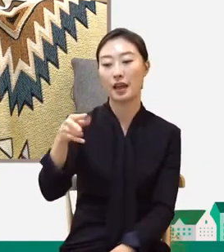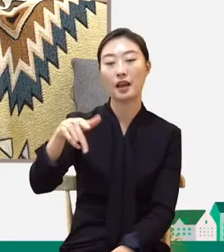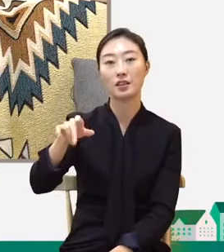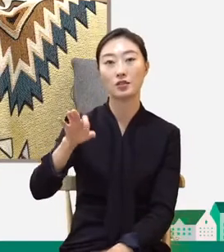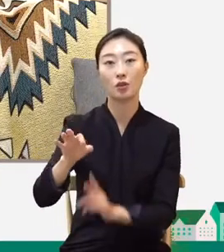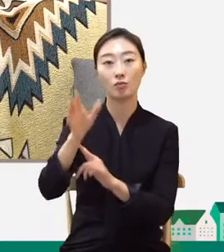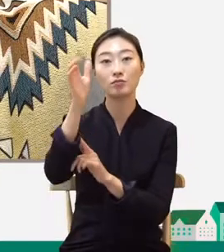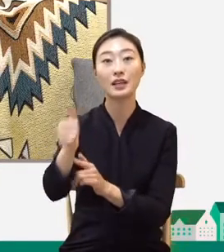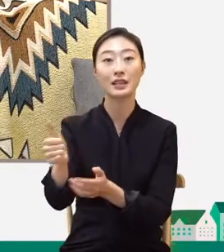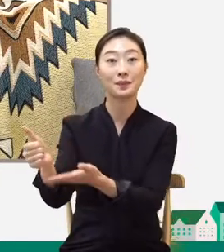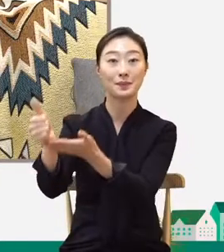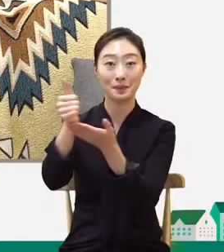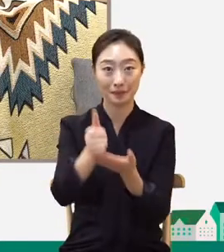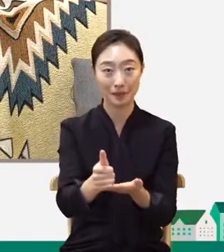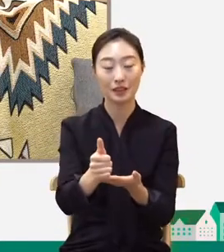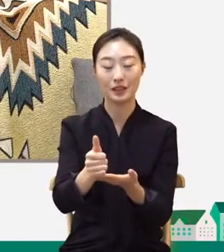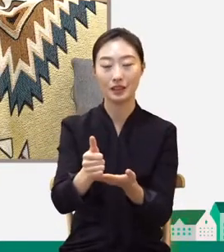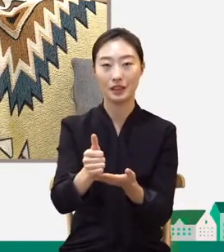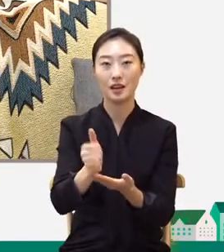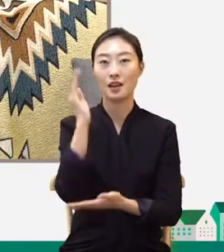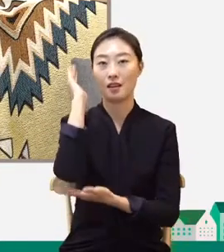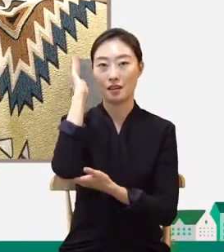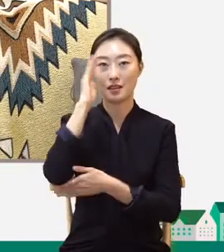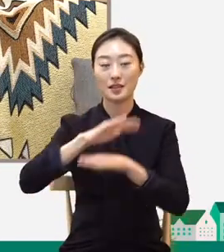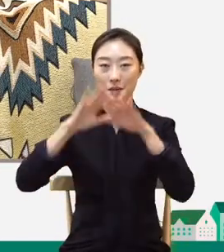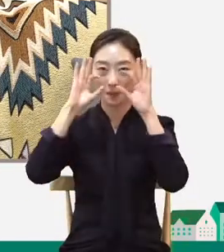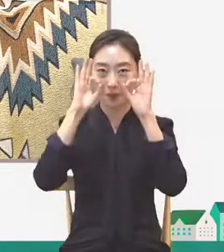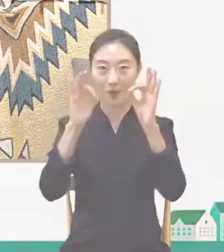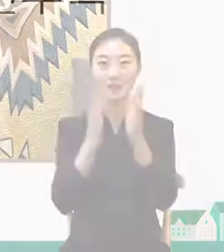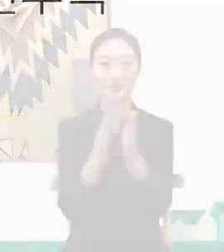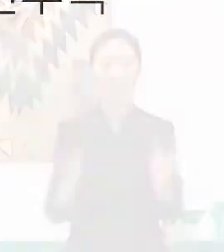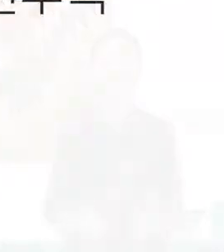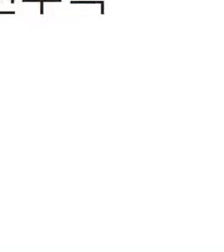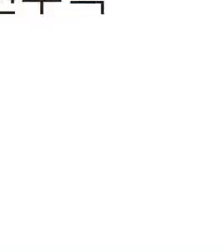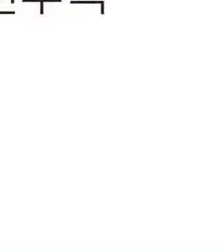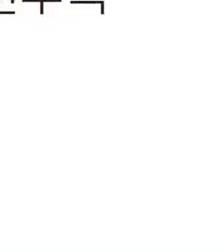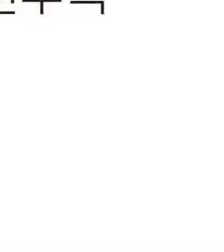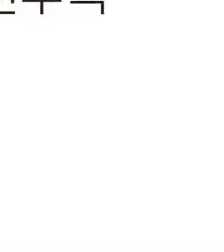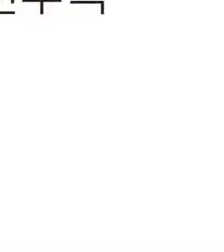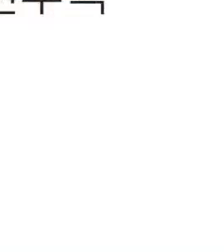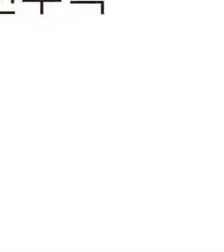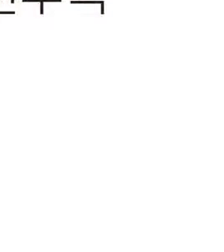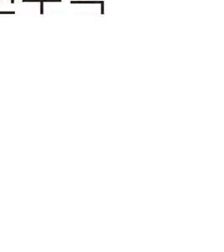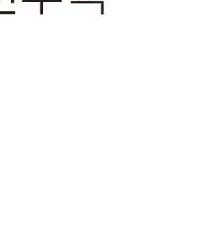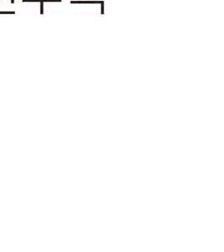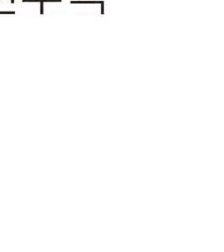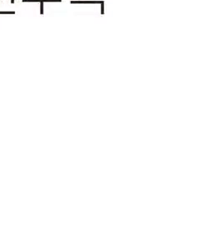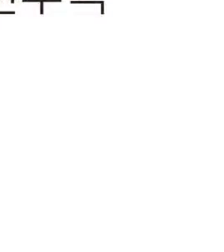지원주택의 김혜정 부장님의 말씀을 듣도록 해보겠습니다.